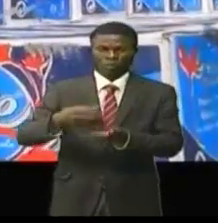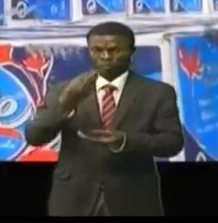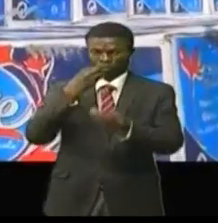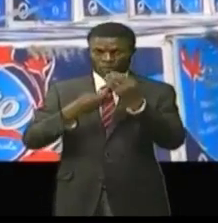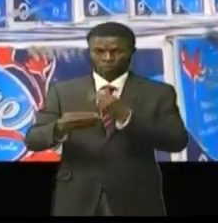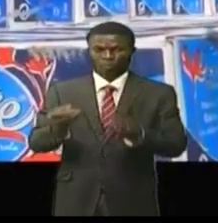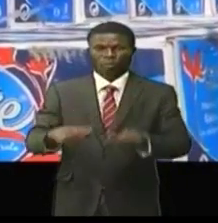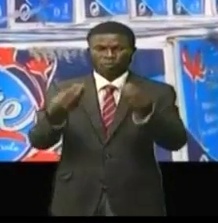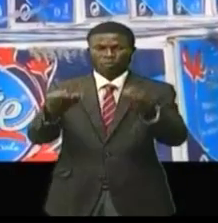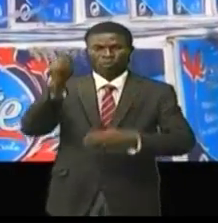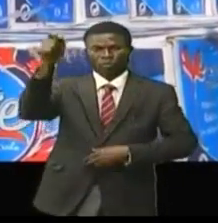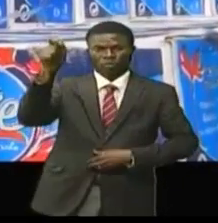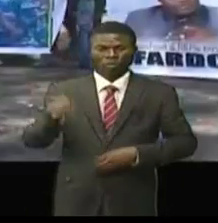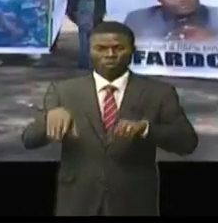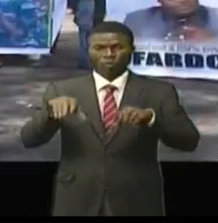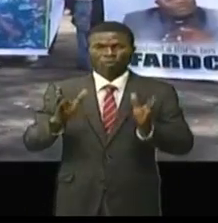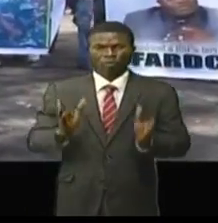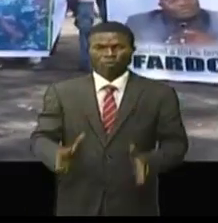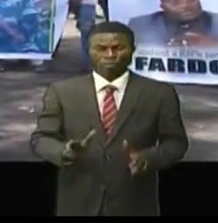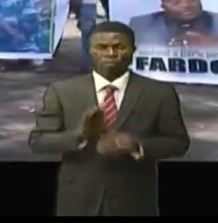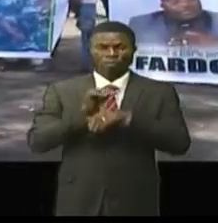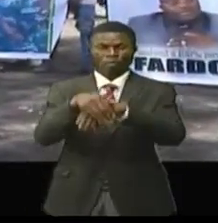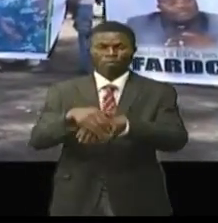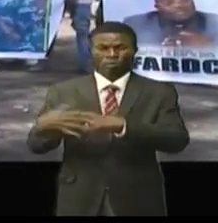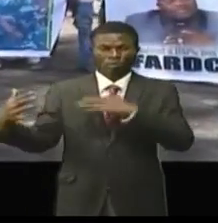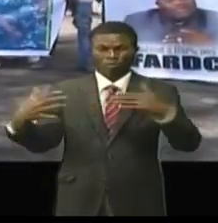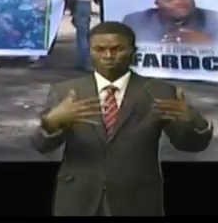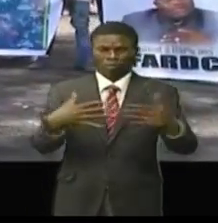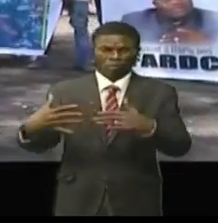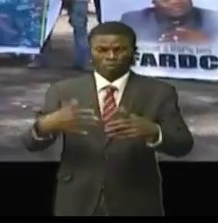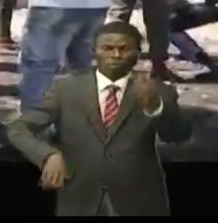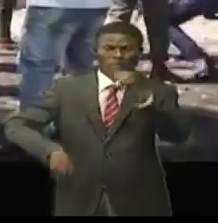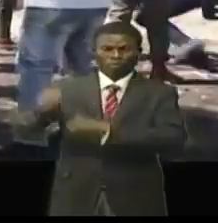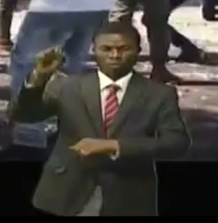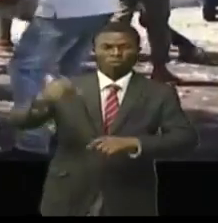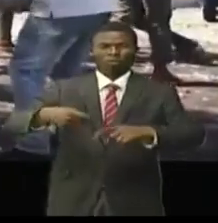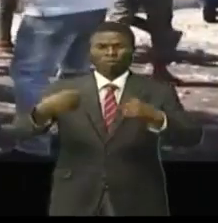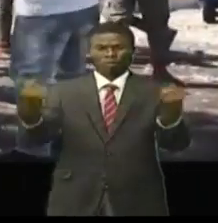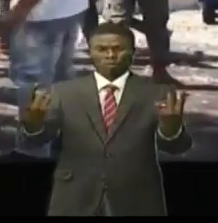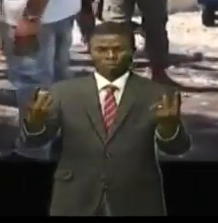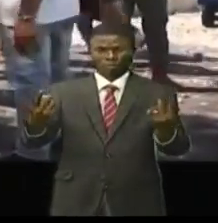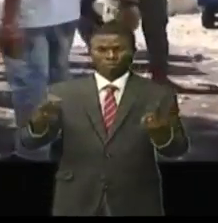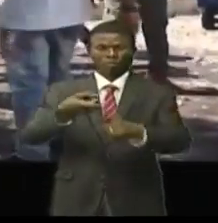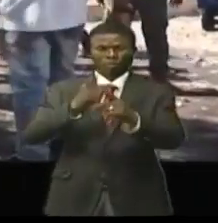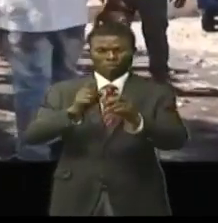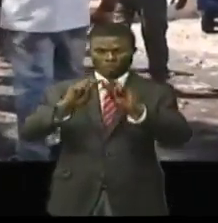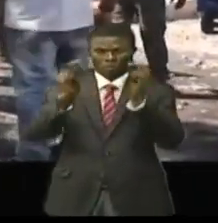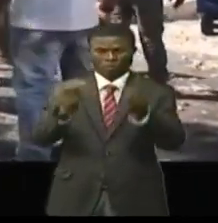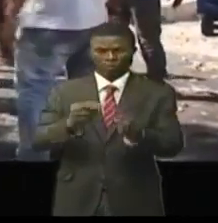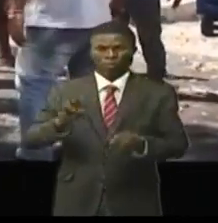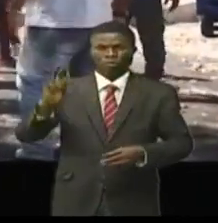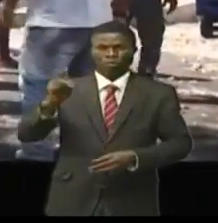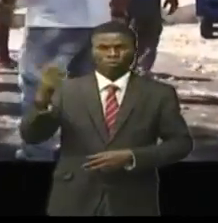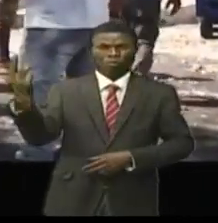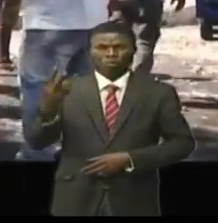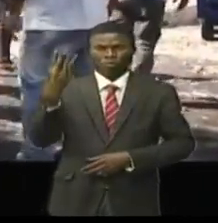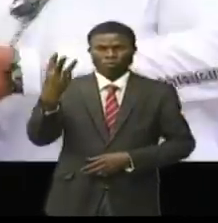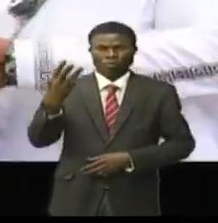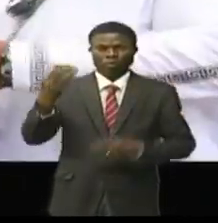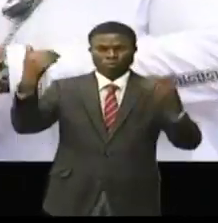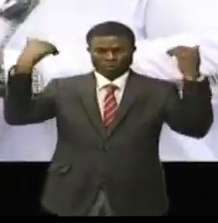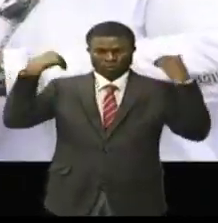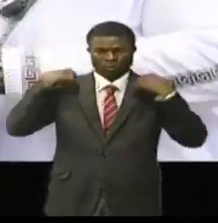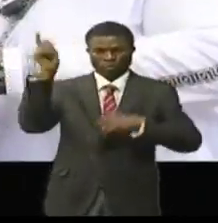aux forces armées congolaises engagées dans la traque des agresseurs sous couvert du M23. Réceptionné par les commandants de